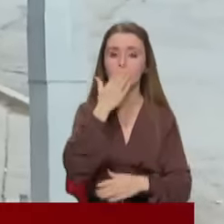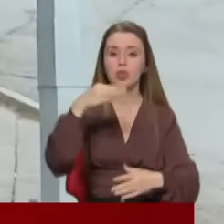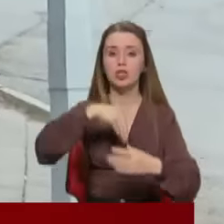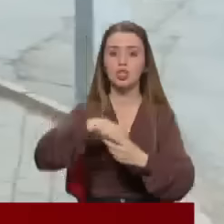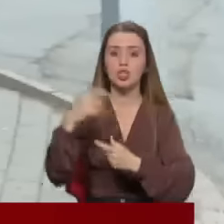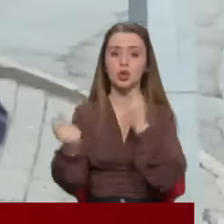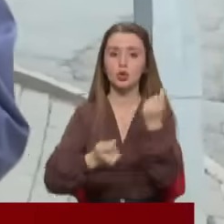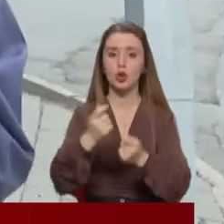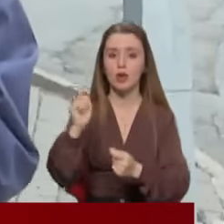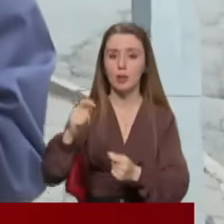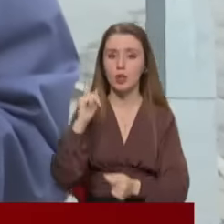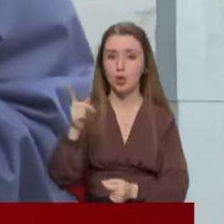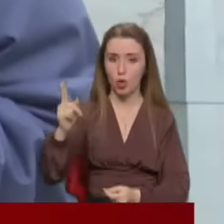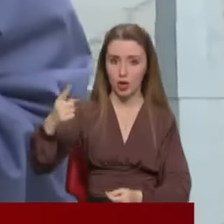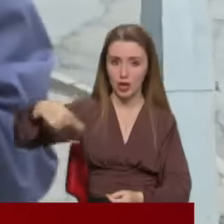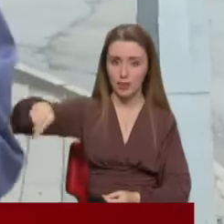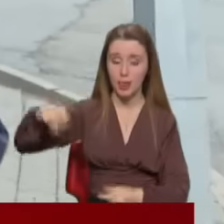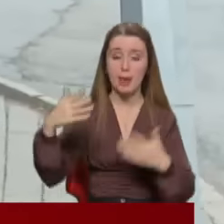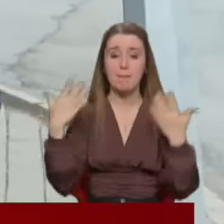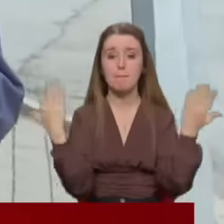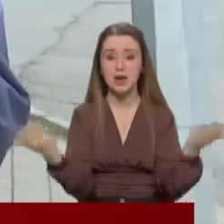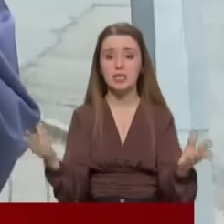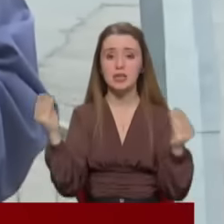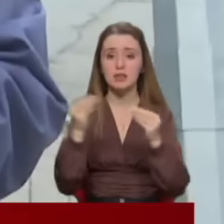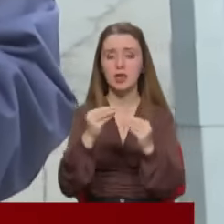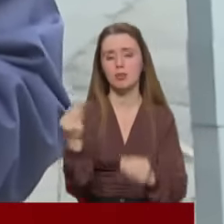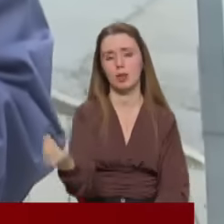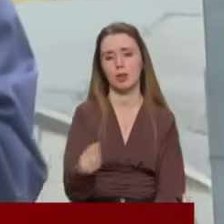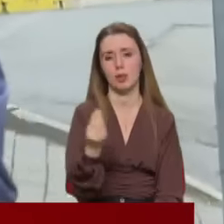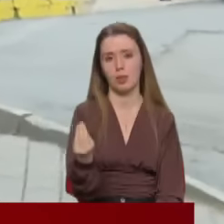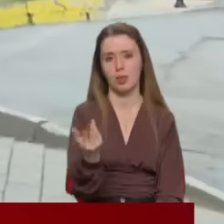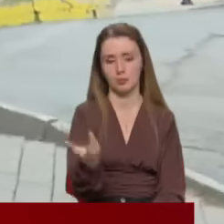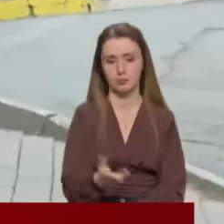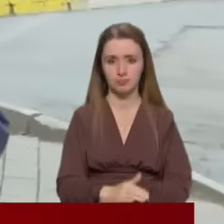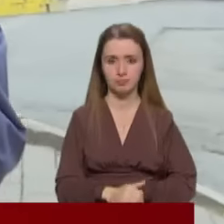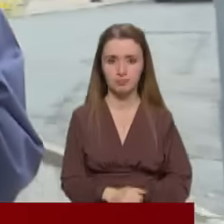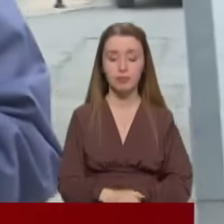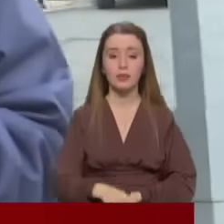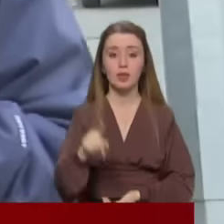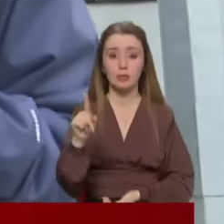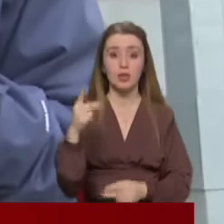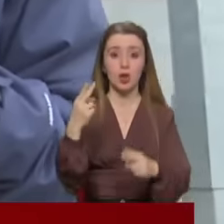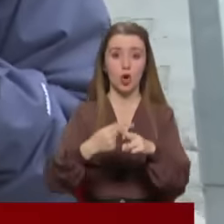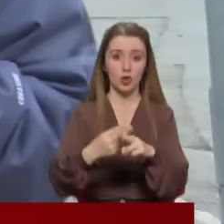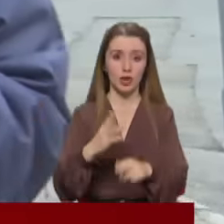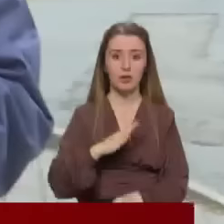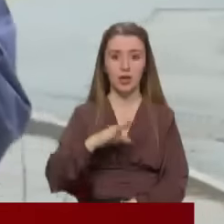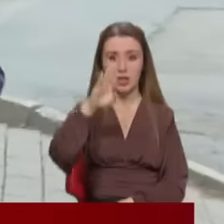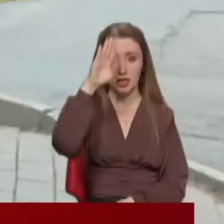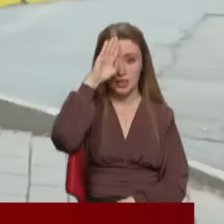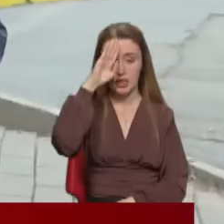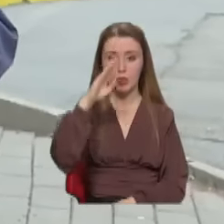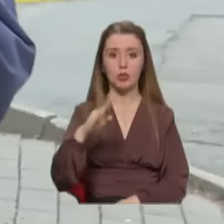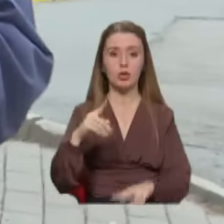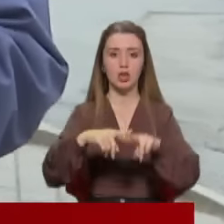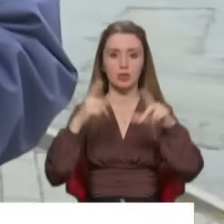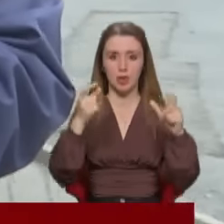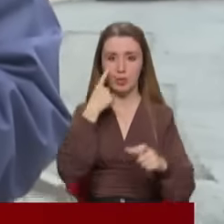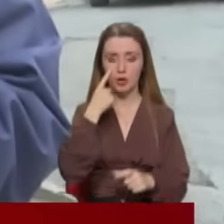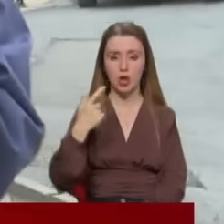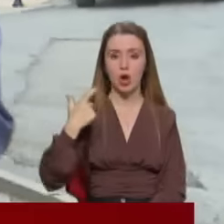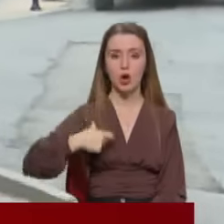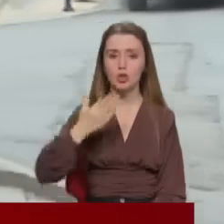görev yapan öğretmenlere ne yazık ki istenilen oranda zam yapmıyor. İşte bir örneği. İstanbul Acıbadem'deki bu